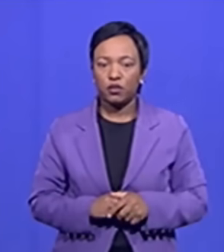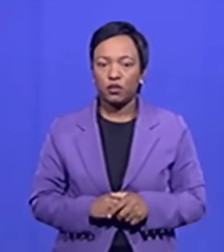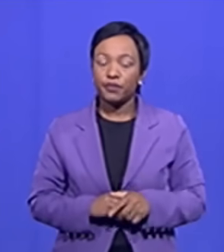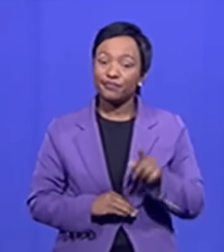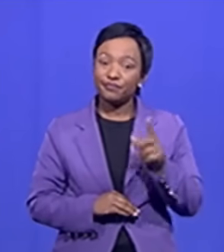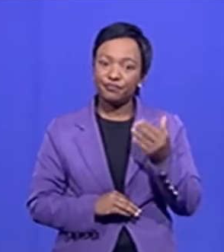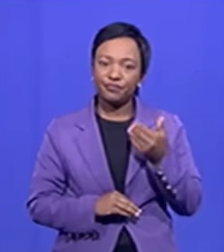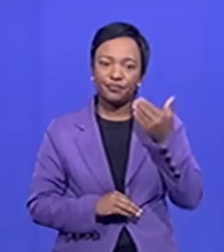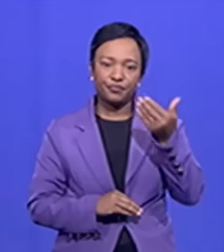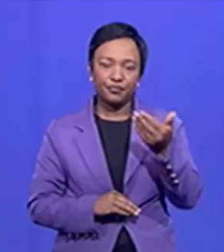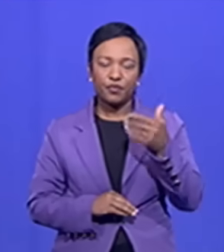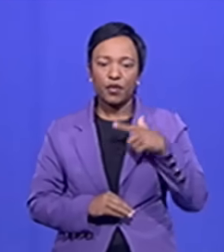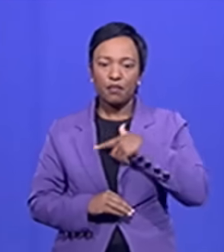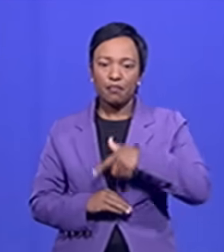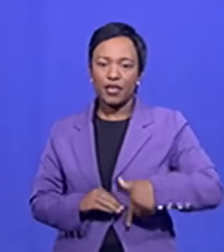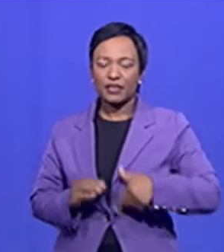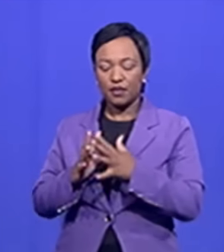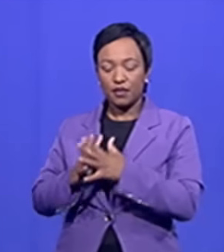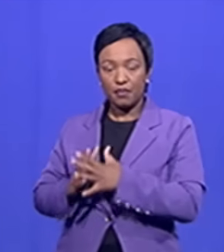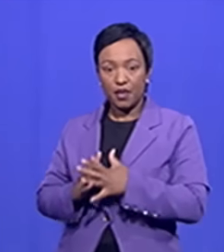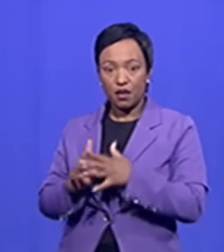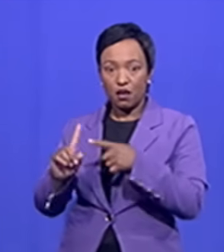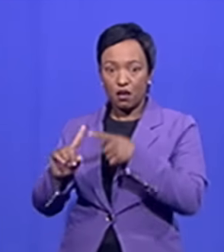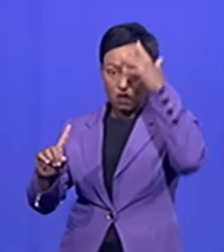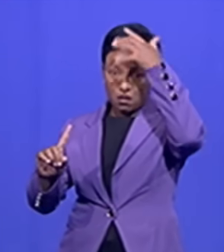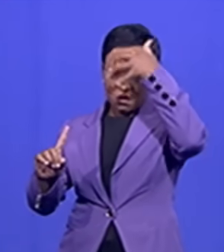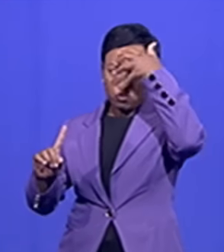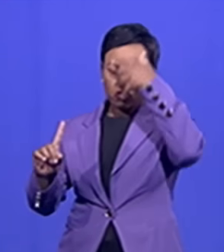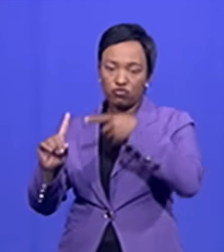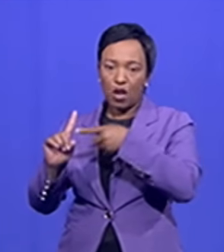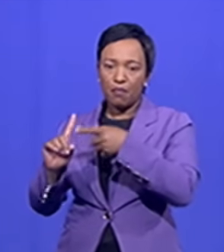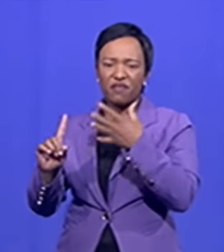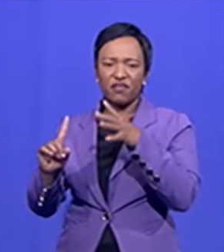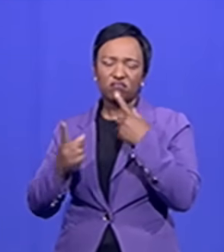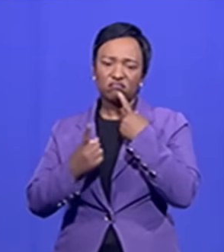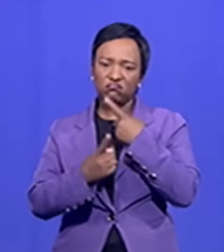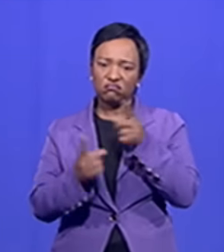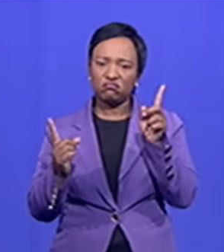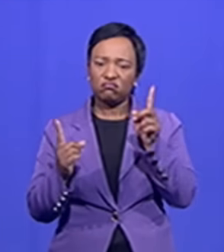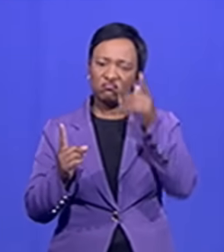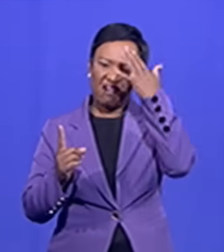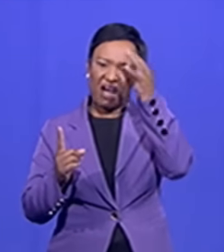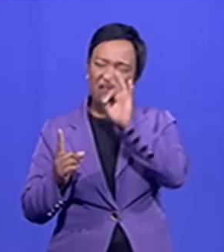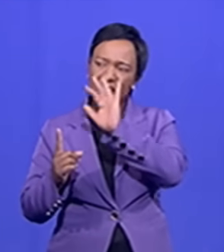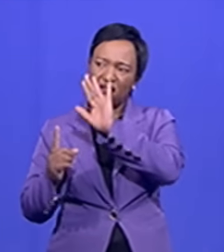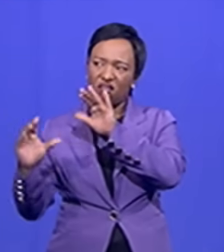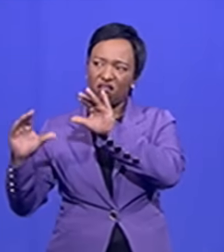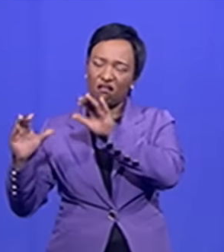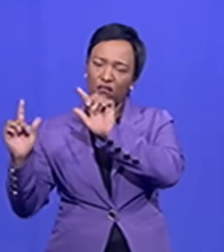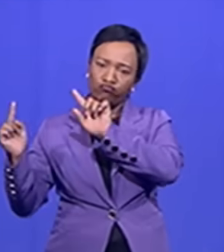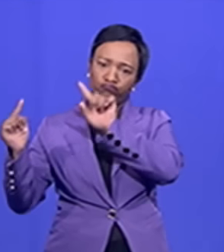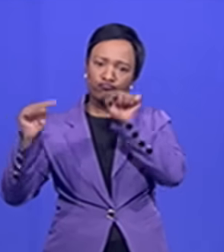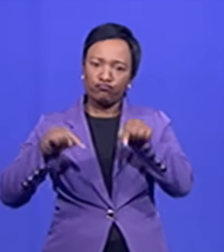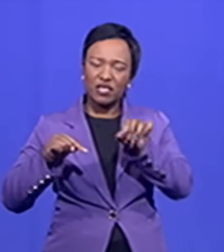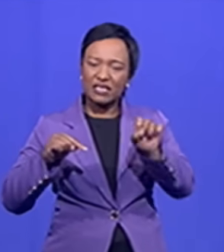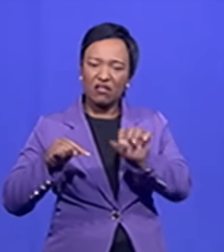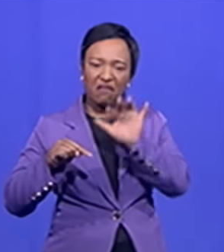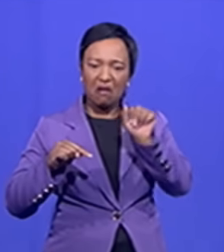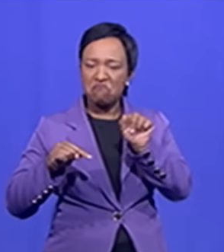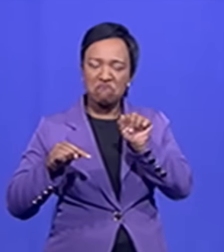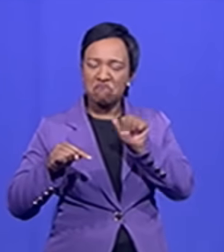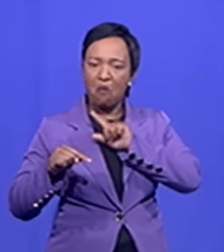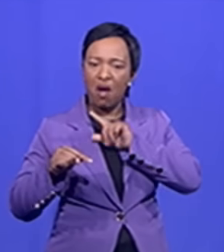Sena se tla ka mora dipuo tsa mopresidente wa Amerika Donald Trump moo a neng a bolela hore bahlanka ba mmuso wa hae ha ba tle sebokeng sa G20 ha fela ma-Afrikanere a